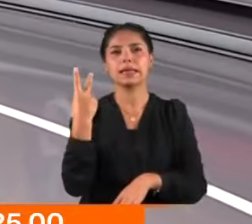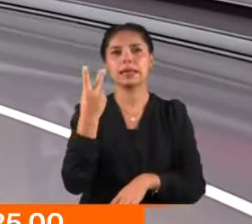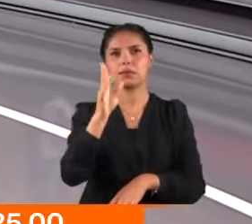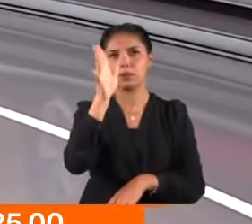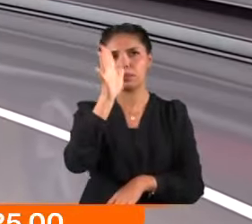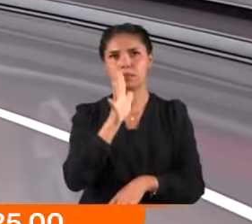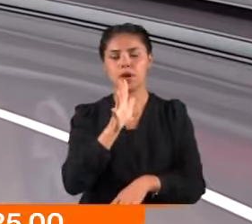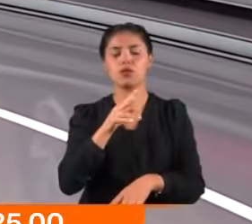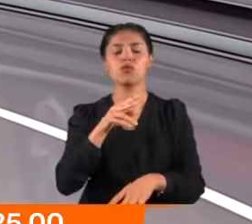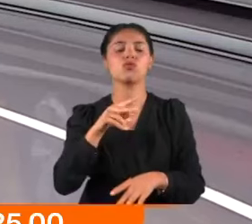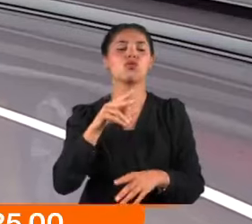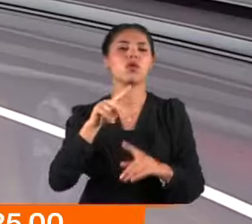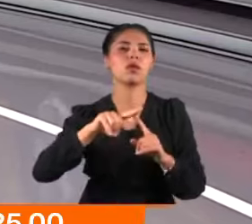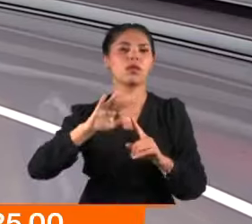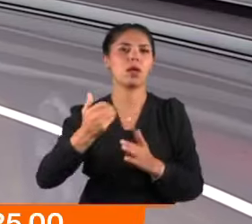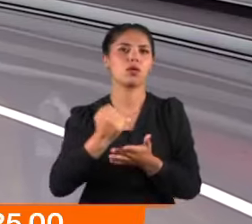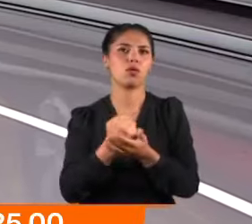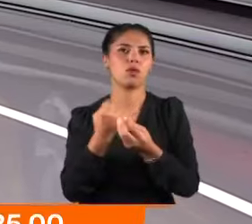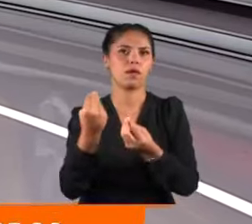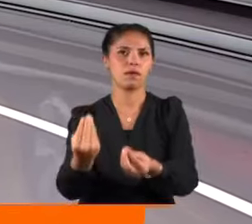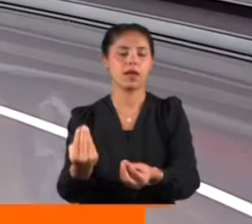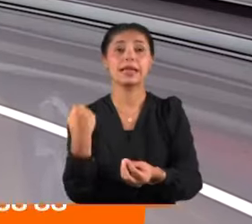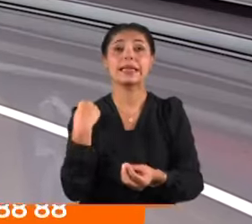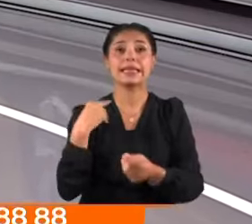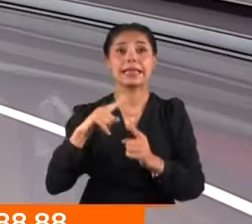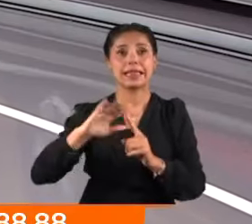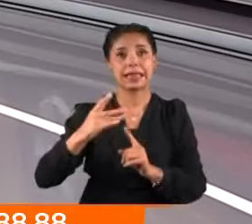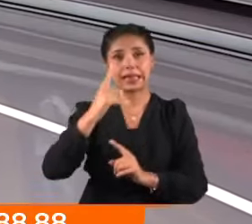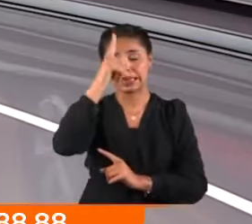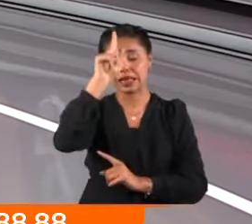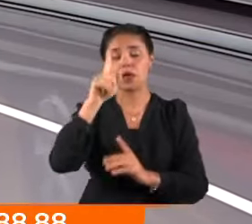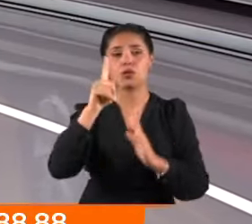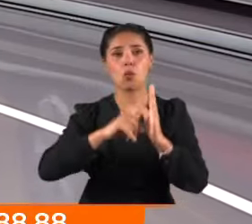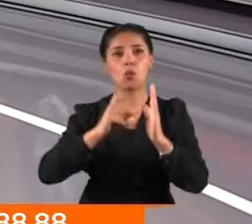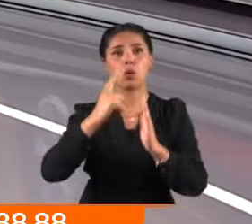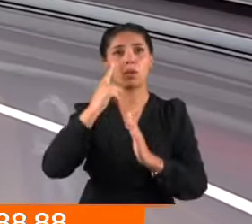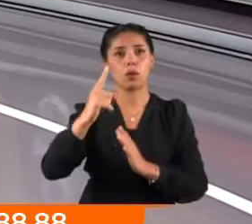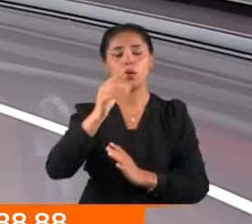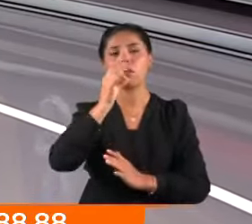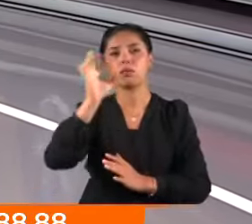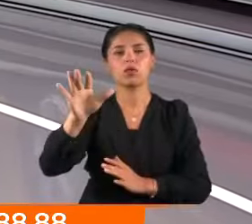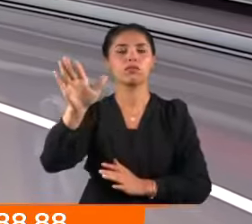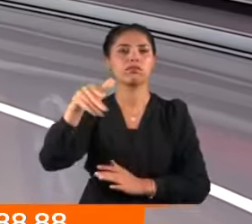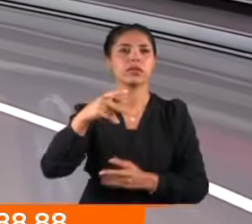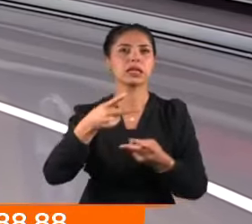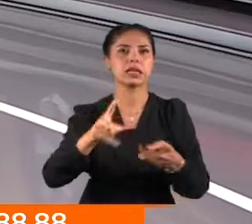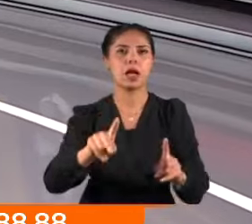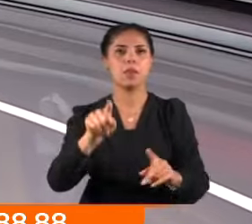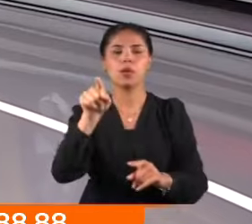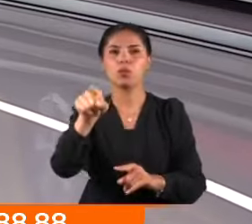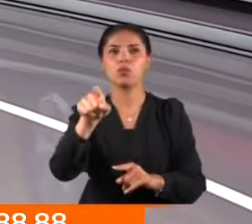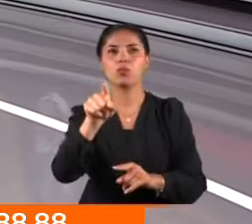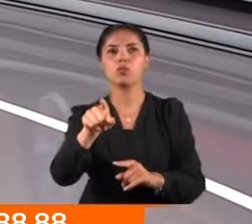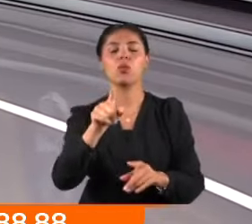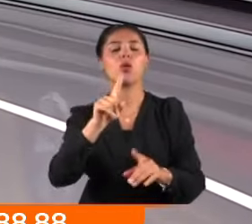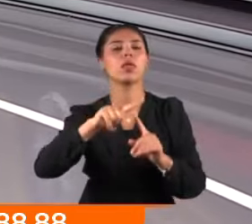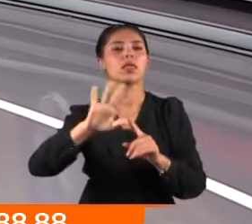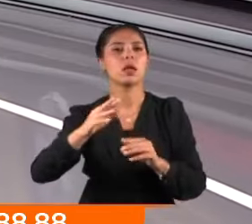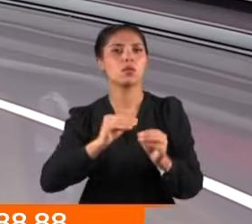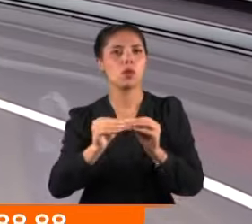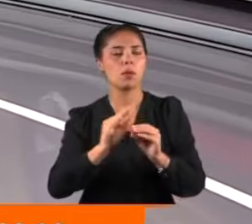kent yollarına çıkmasını onayladı. Yeni taksiler sadece uygulama üzerinden çağrılabilecek. Peki bu adım sarı çileyi bitirecek